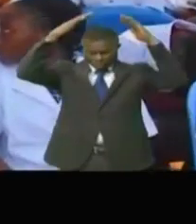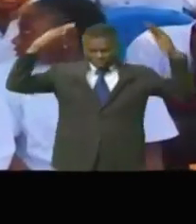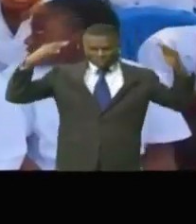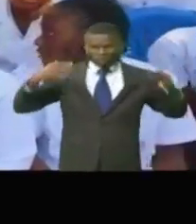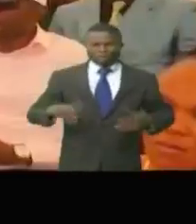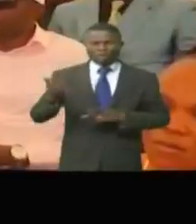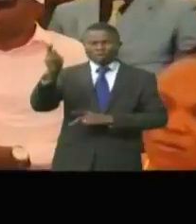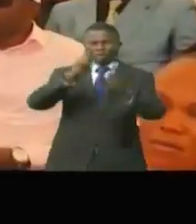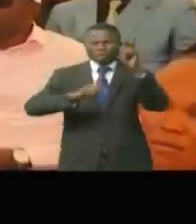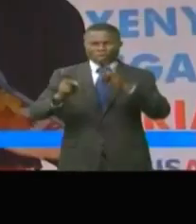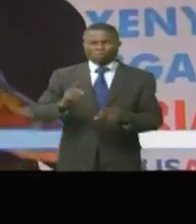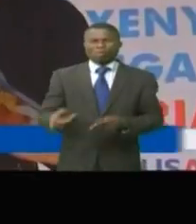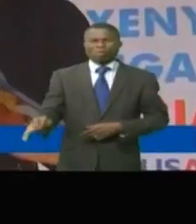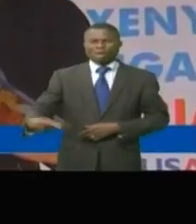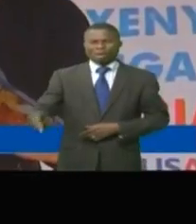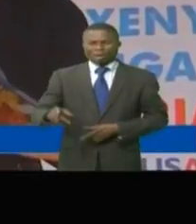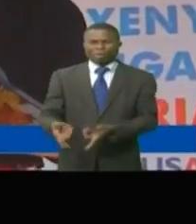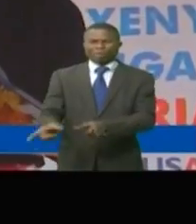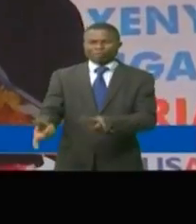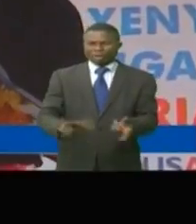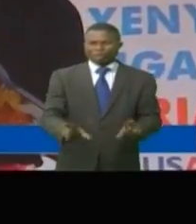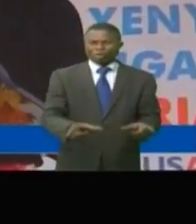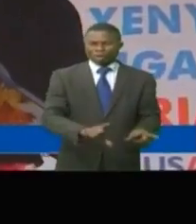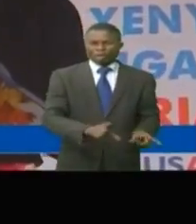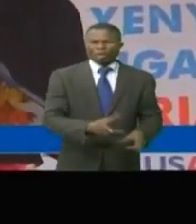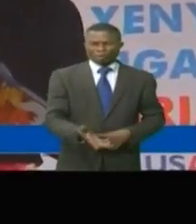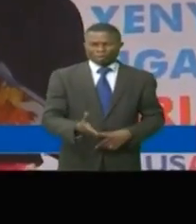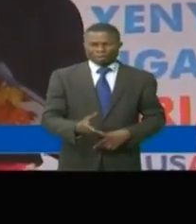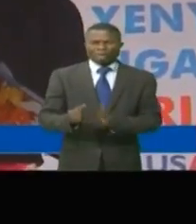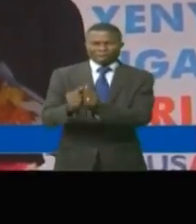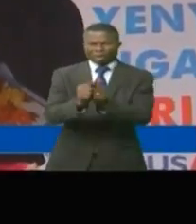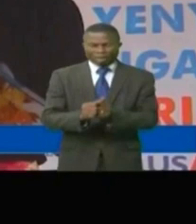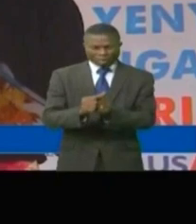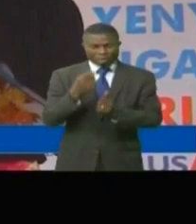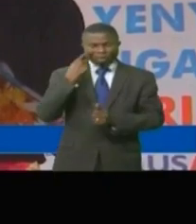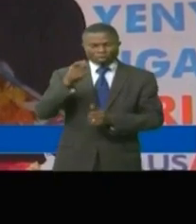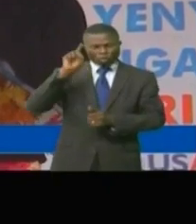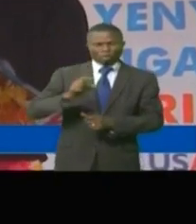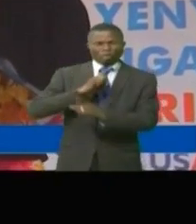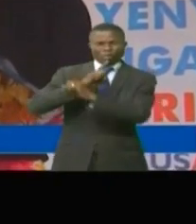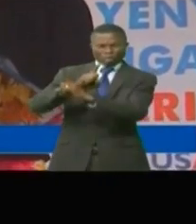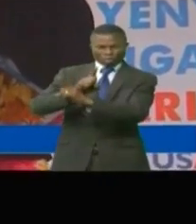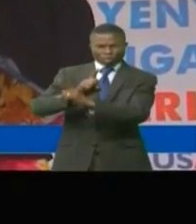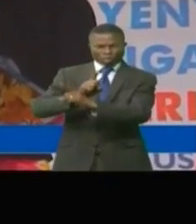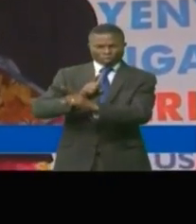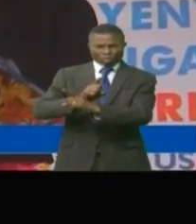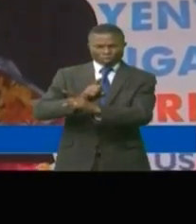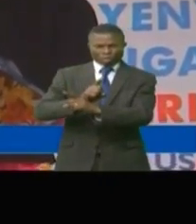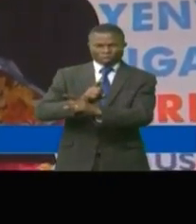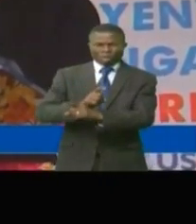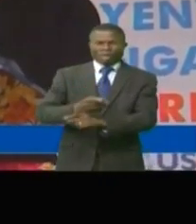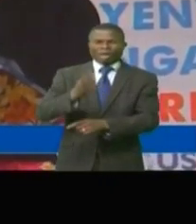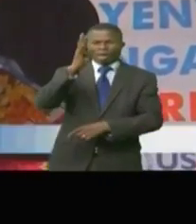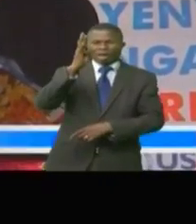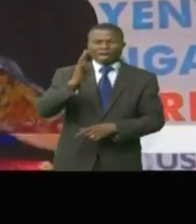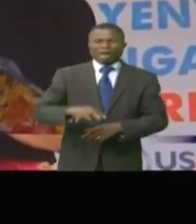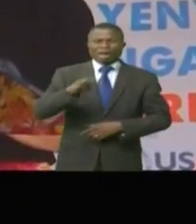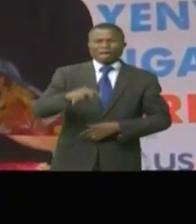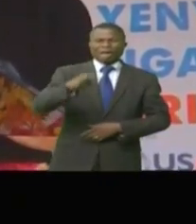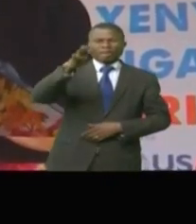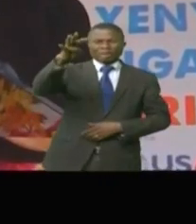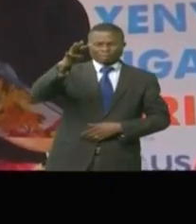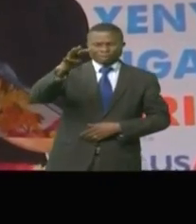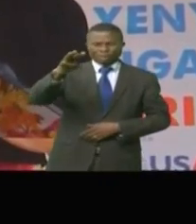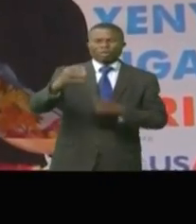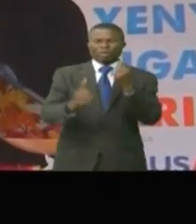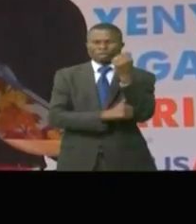la population du Lualaba. Ensemble, nous pouvons nous protéger près de 4 millions de personnes contre